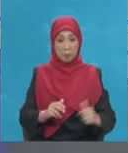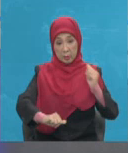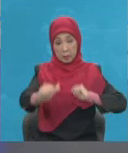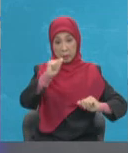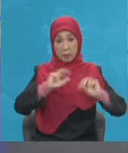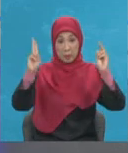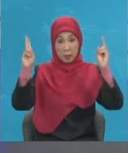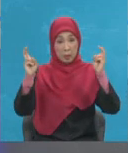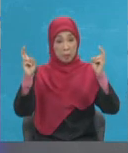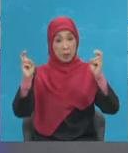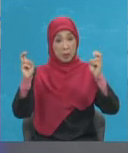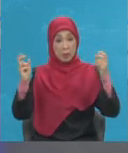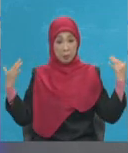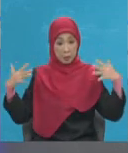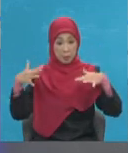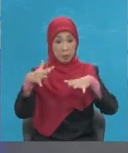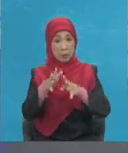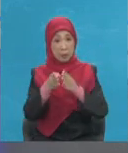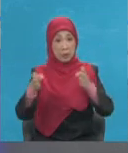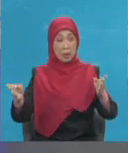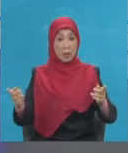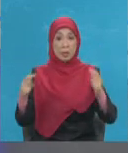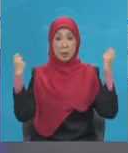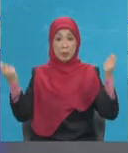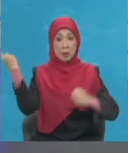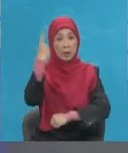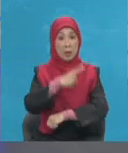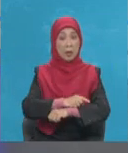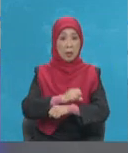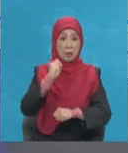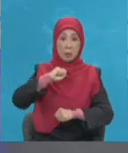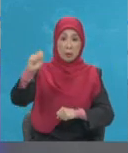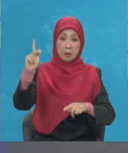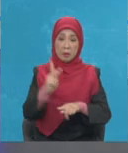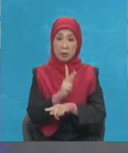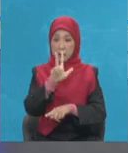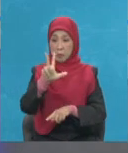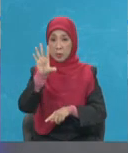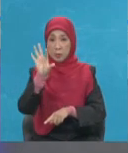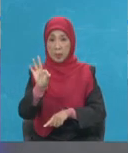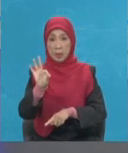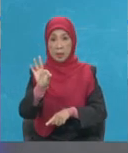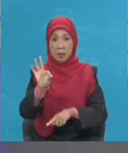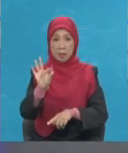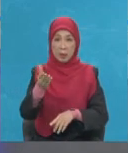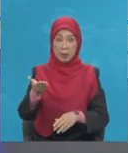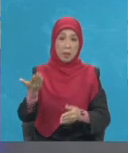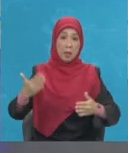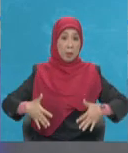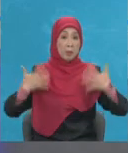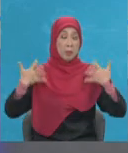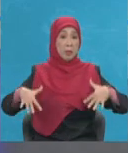Persembahan tema dalam upacara Perhimpunan Agong Sambutan Ulang Tahun Hari Kebangsaan ke-39 mengimbau